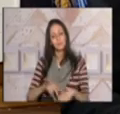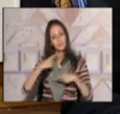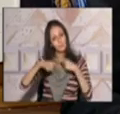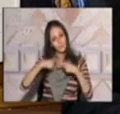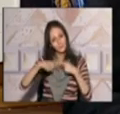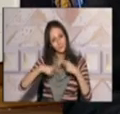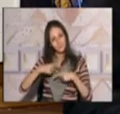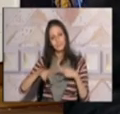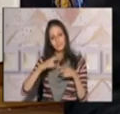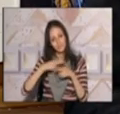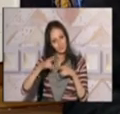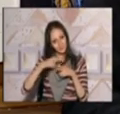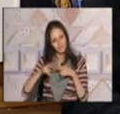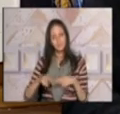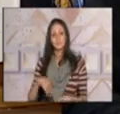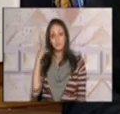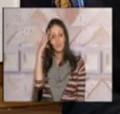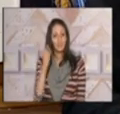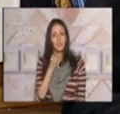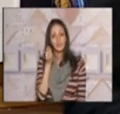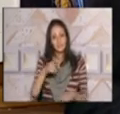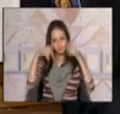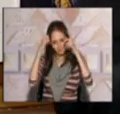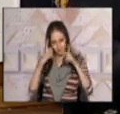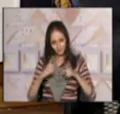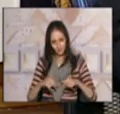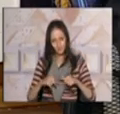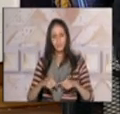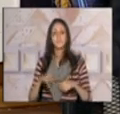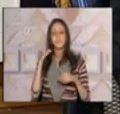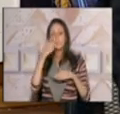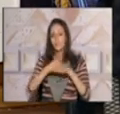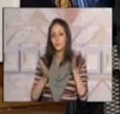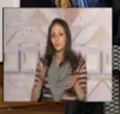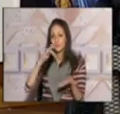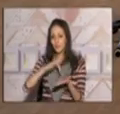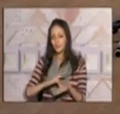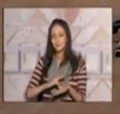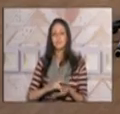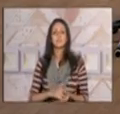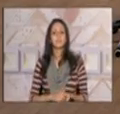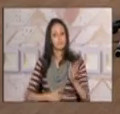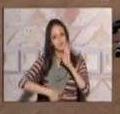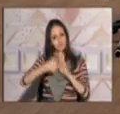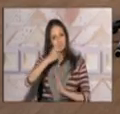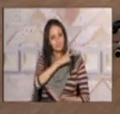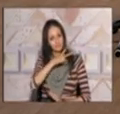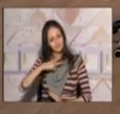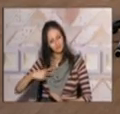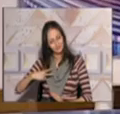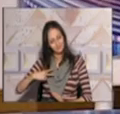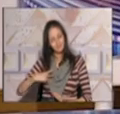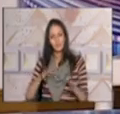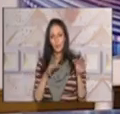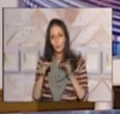عن الجائزه الوطنيه، جائزه التميز الحكومي، وبيشرفنا بينورنا المهندس خالد مصطفى الوكيل الدائم لوزاره التخطيط